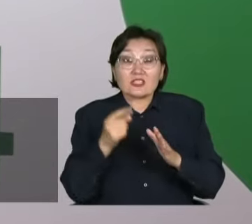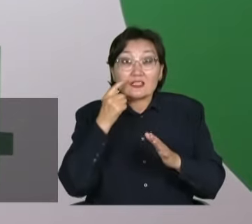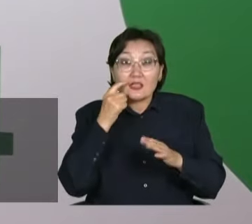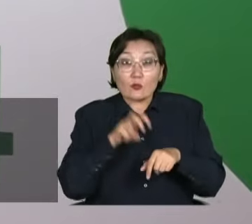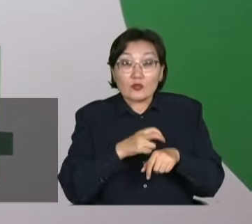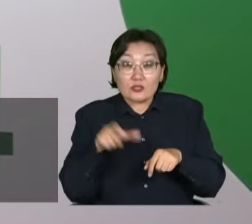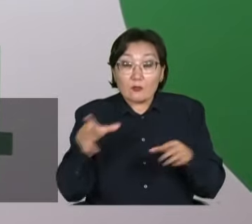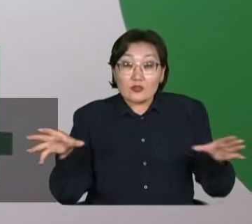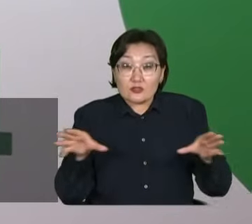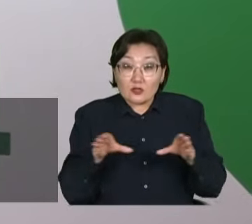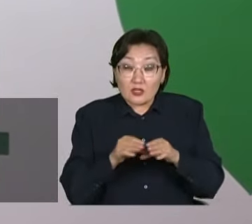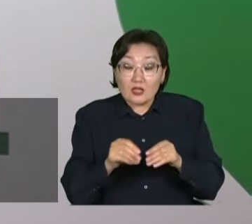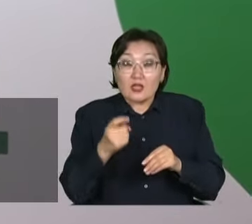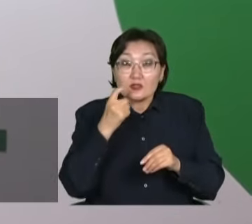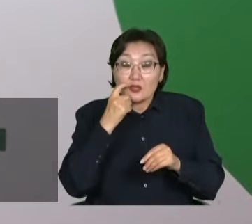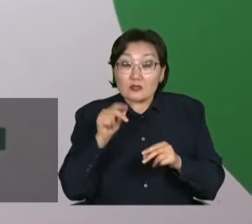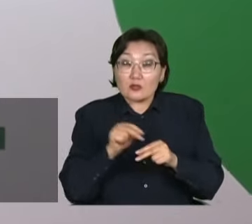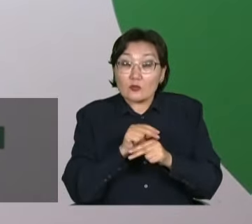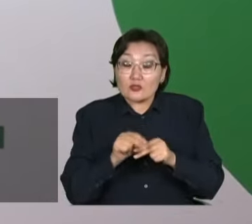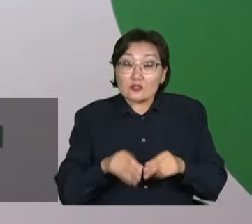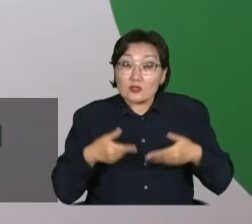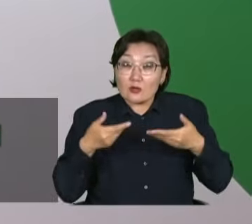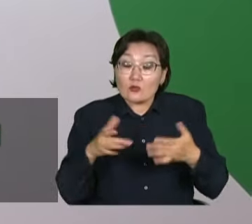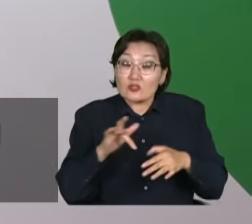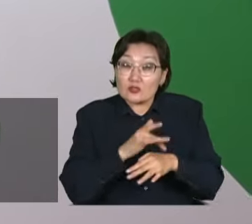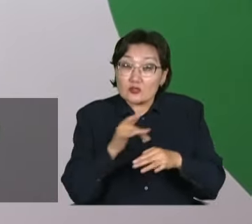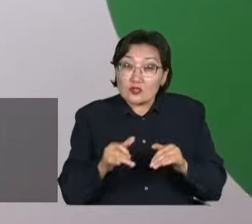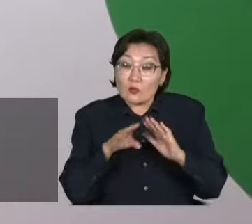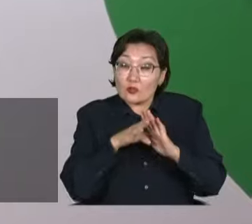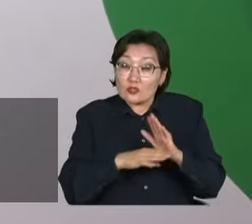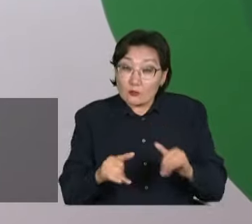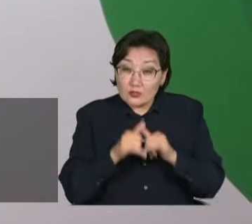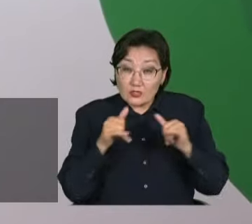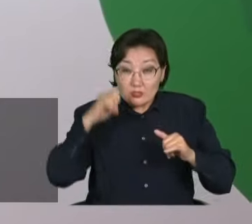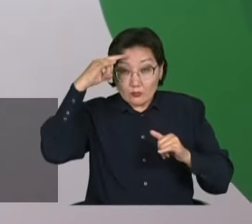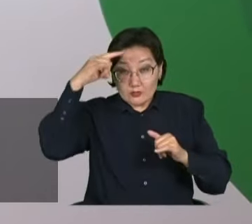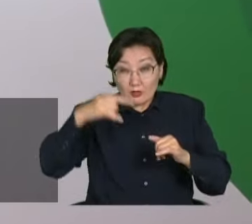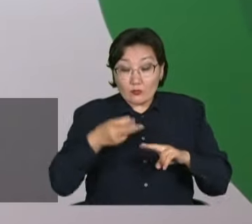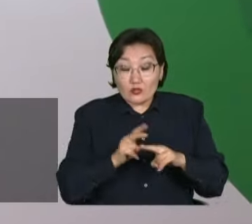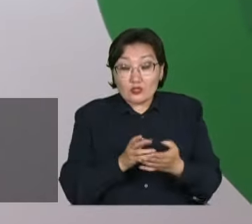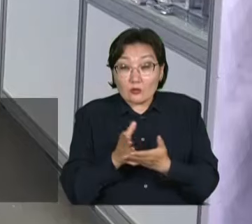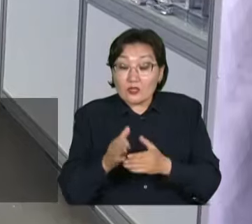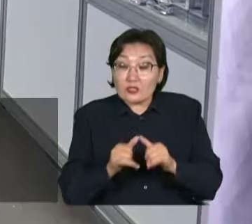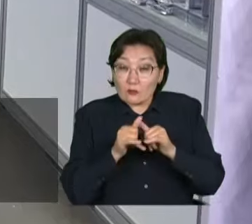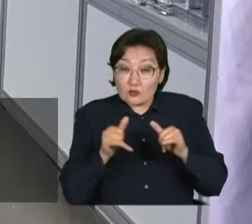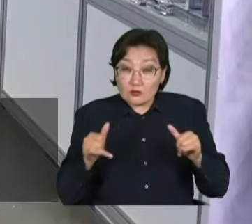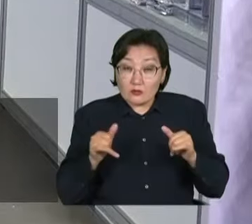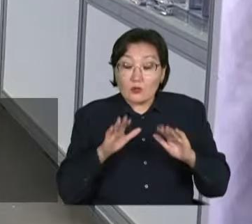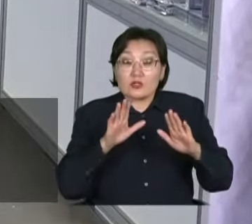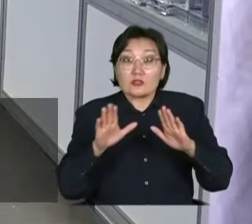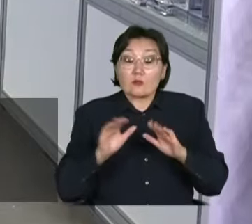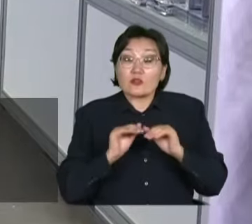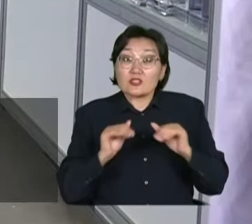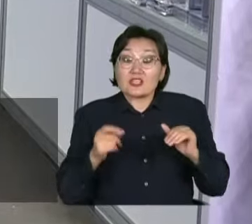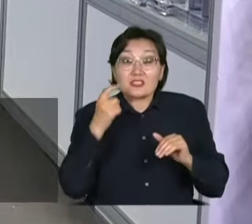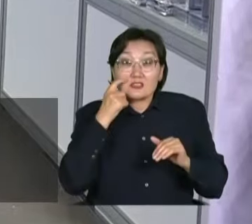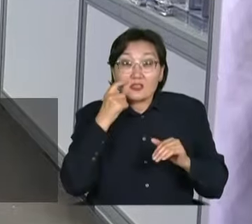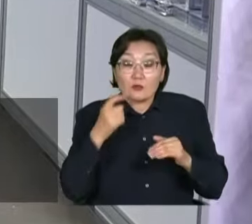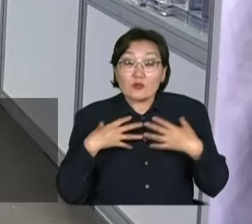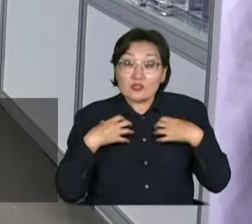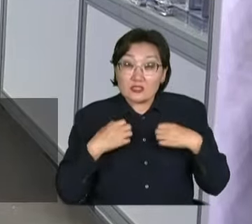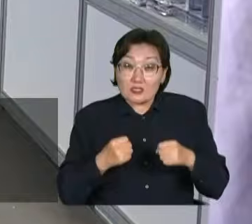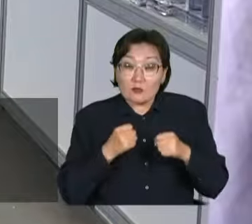дәрігерлерін біріктіріп, стоматологияда ұсынылатын қызметтерді кеңейту және елімізде бұл бағыттарды дамыту. Көрмеге балалар тістерінің саулығы